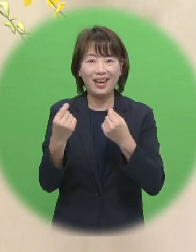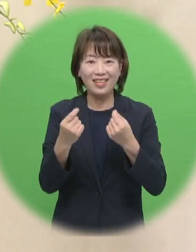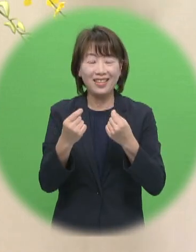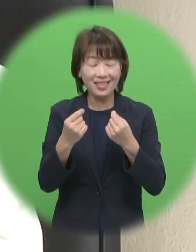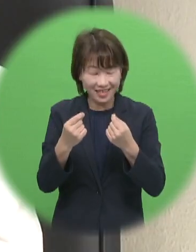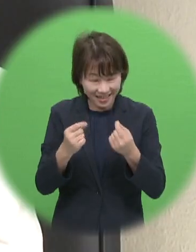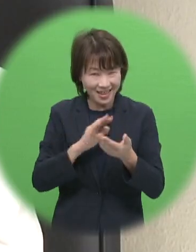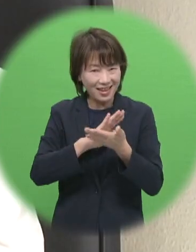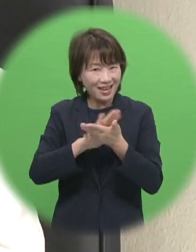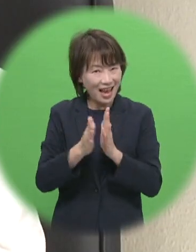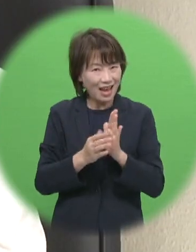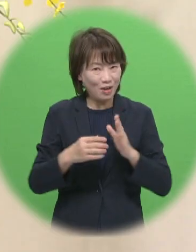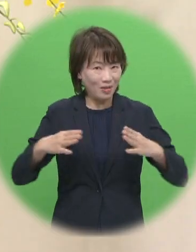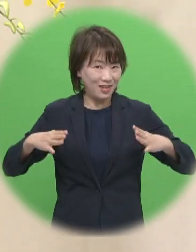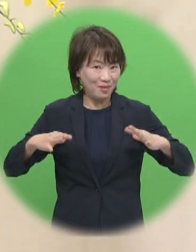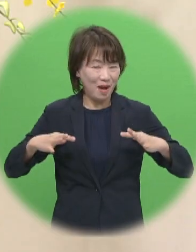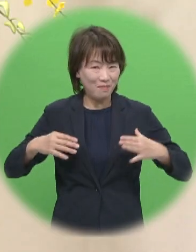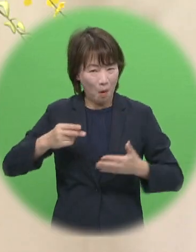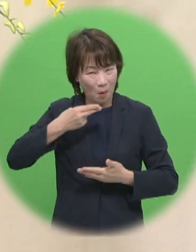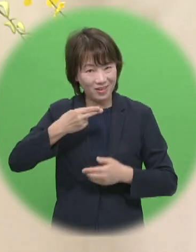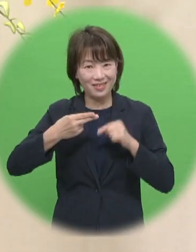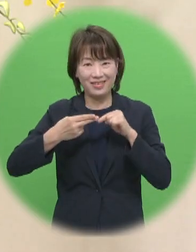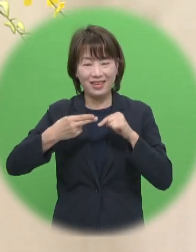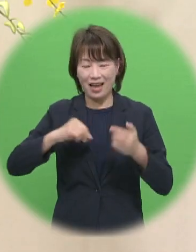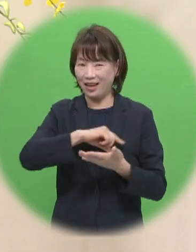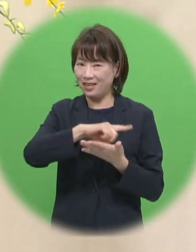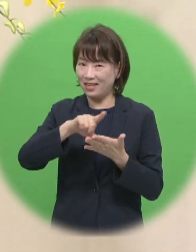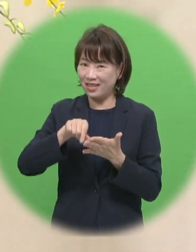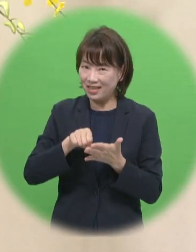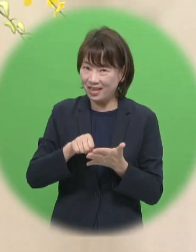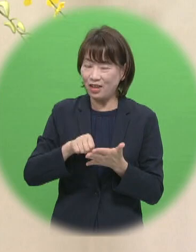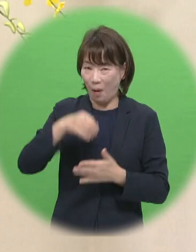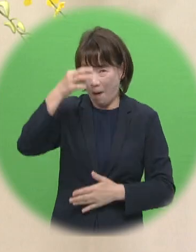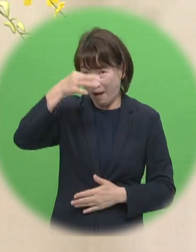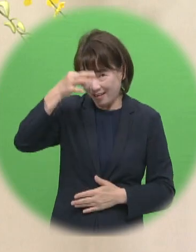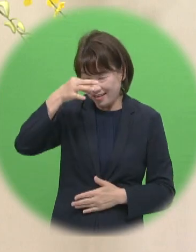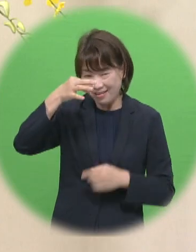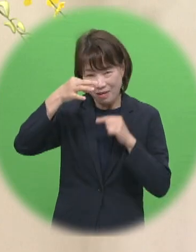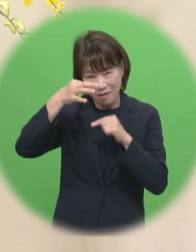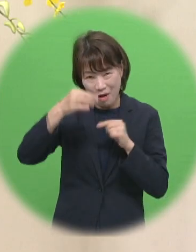一丁目一番地に来るわけです。ある意味地域のこう価値そのもの